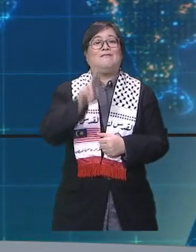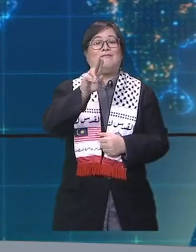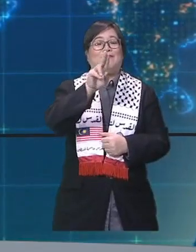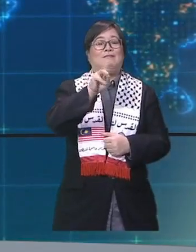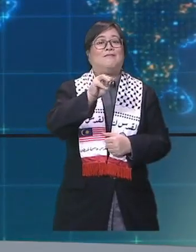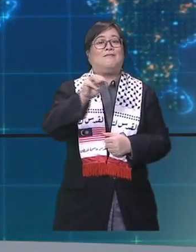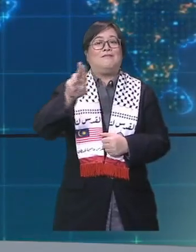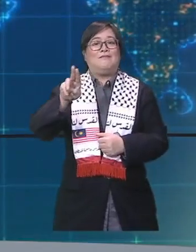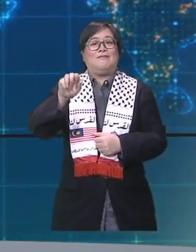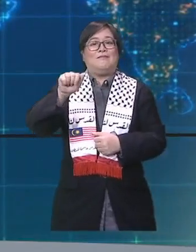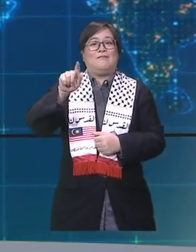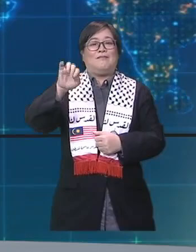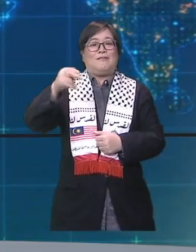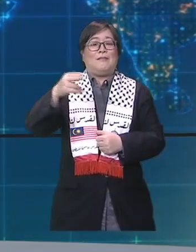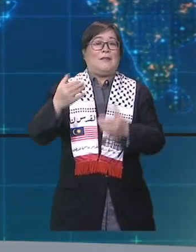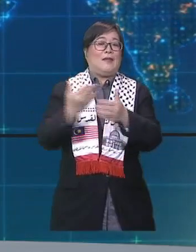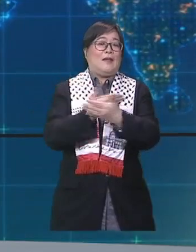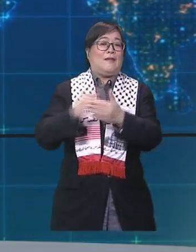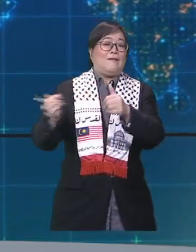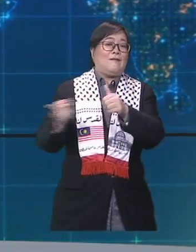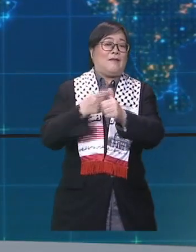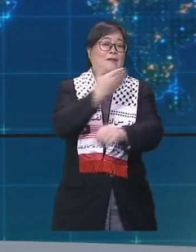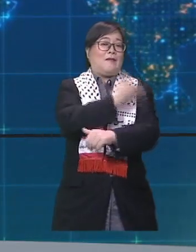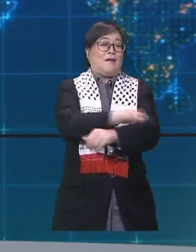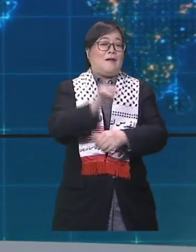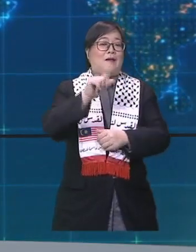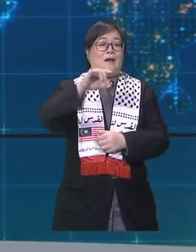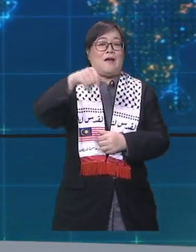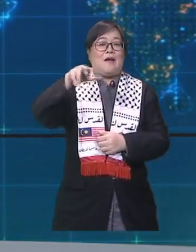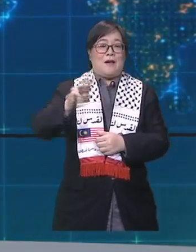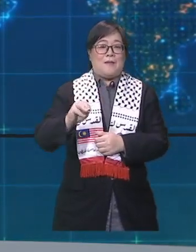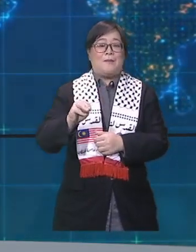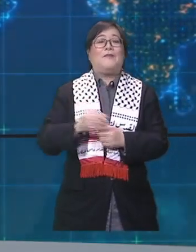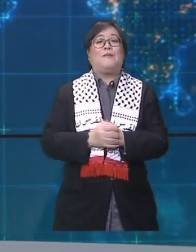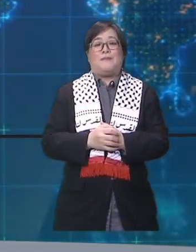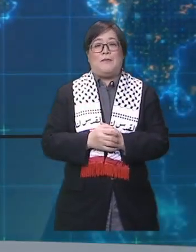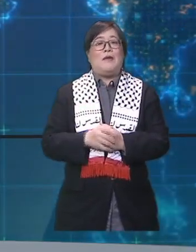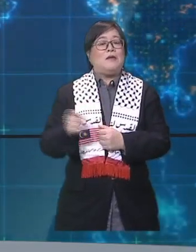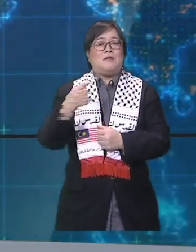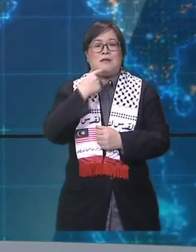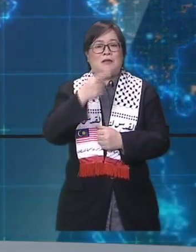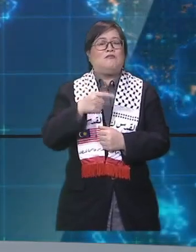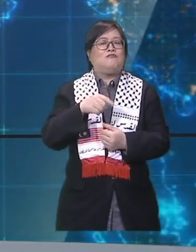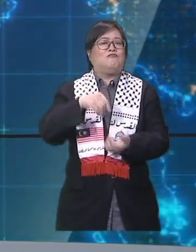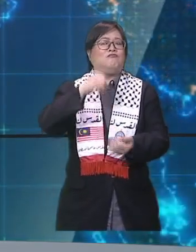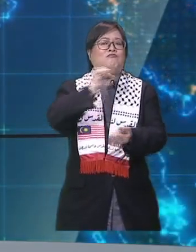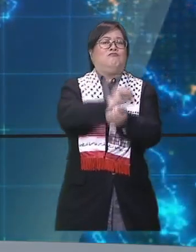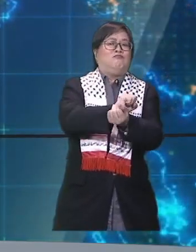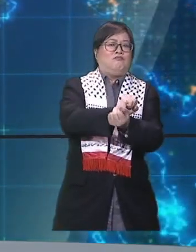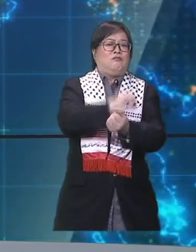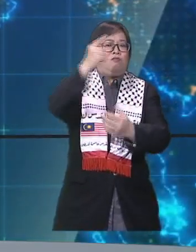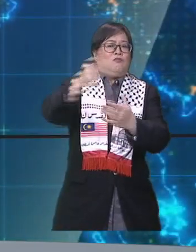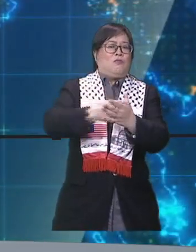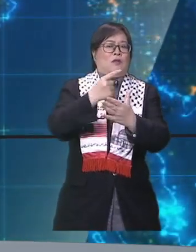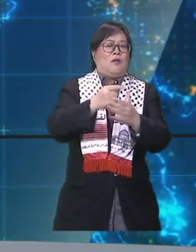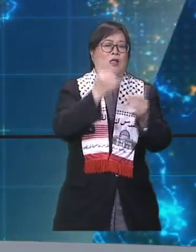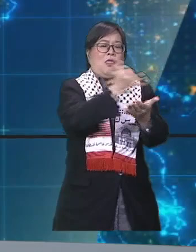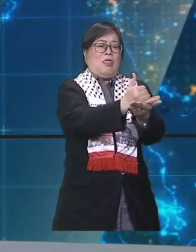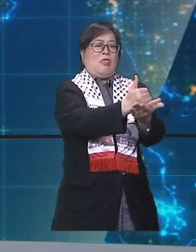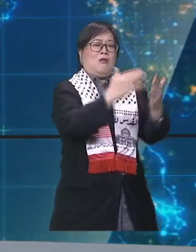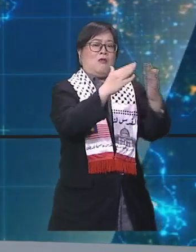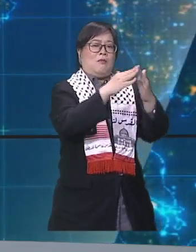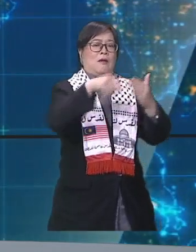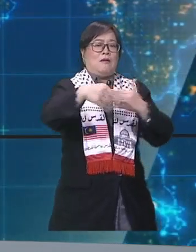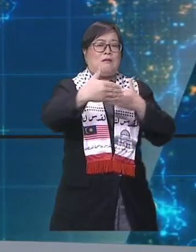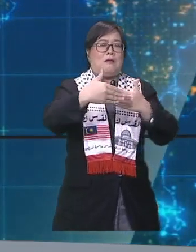Ummu Atiah anak sulung kepada bekas pemimpin al-akram Asari Mohamad yang mendakwa dikurung selama sebulan di